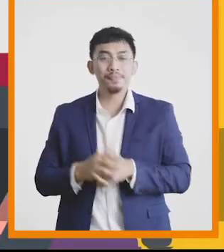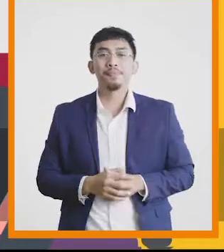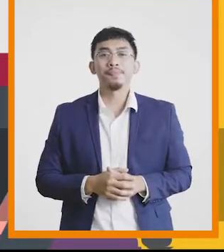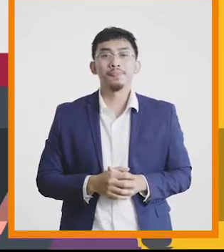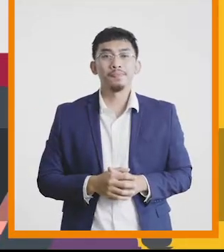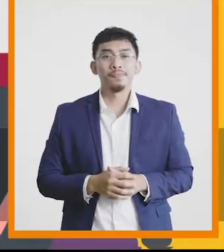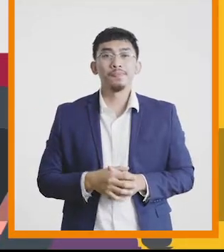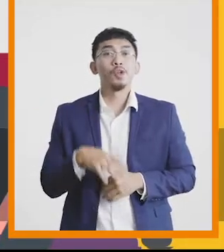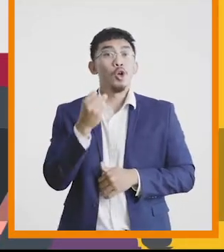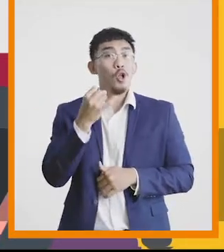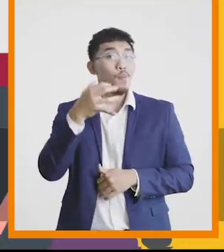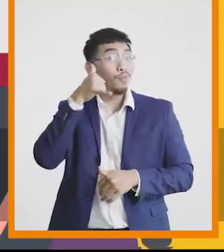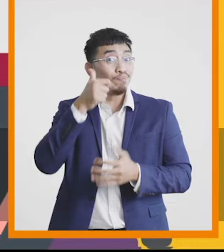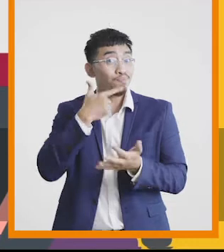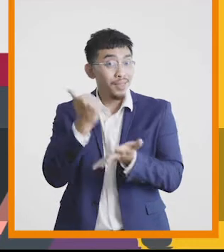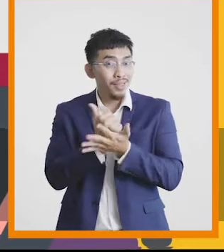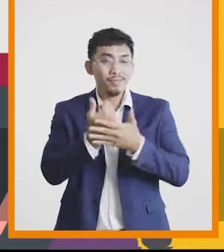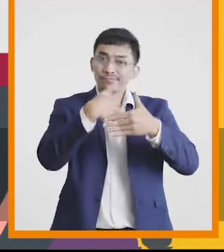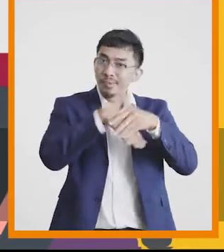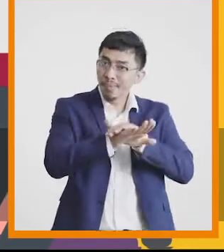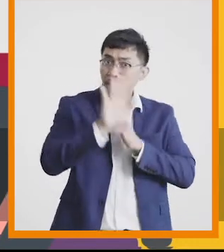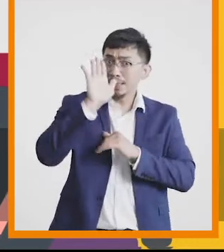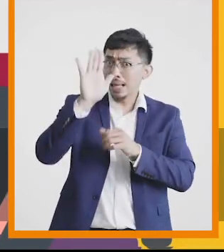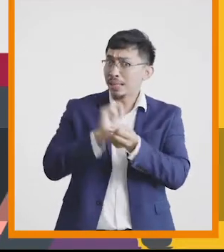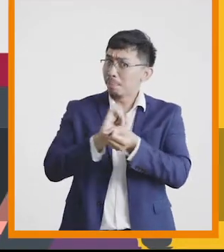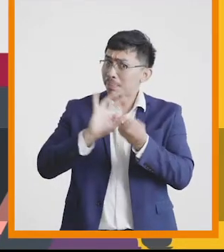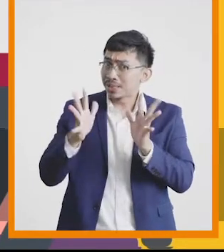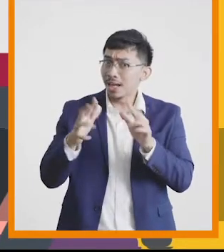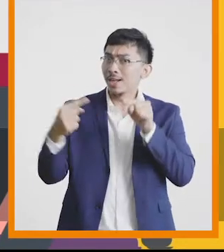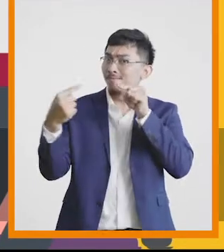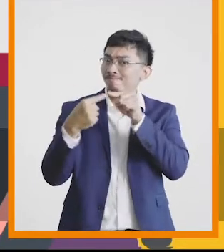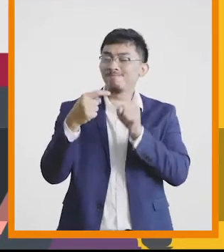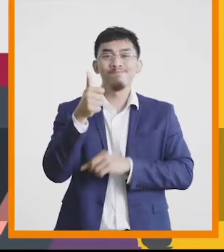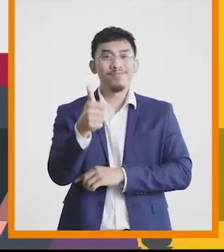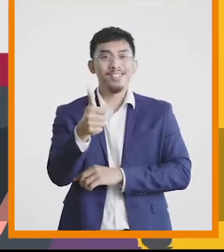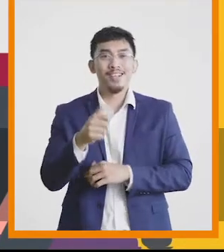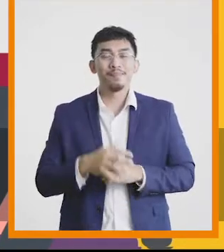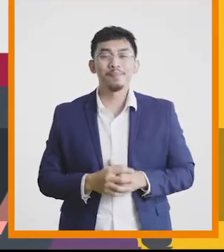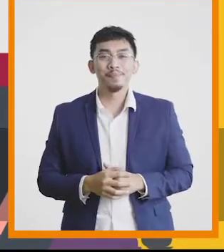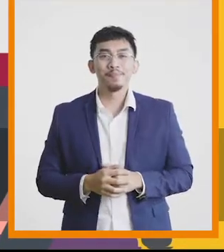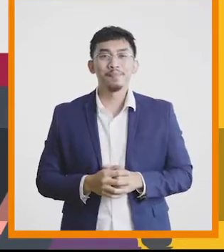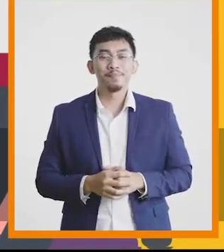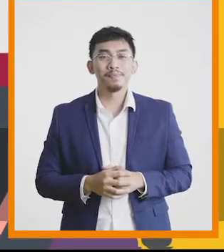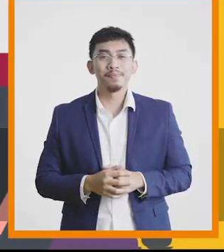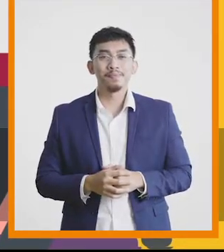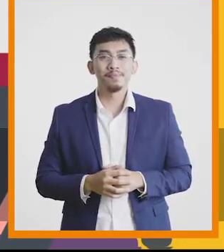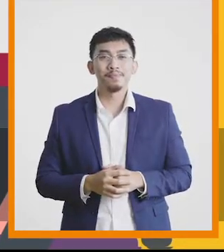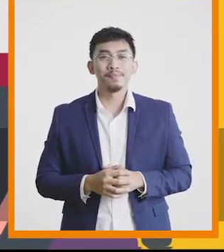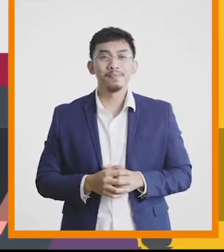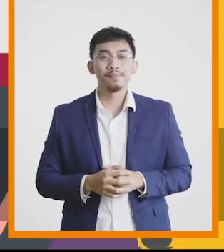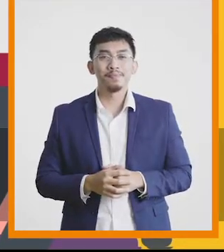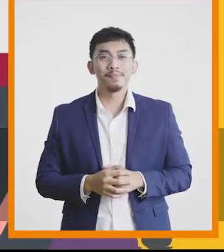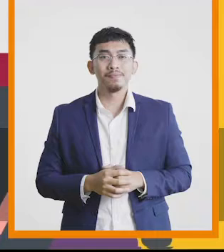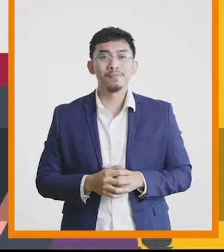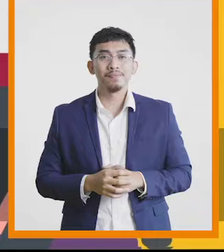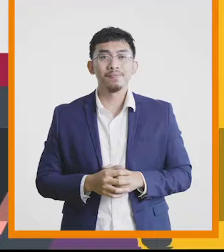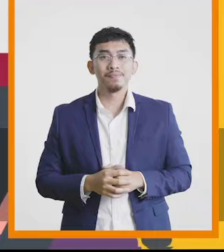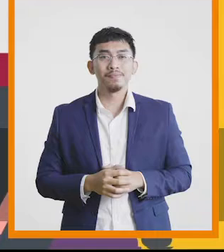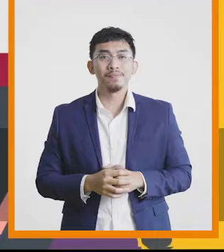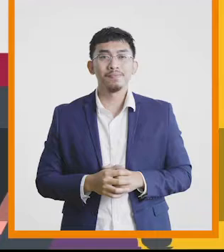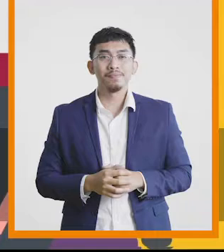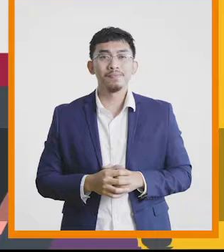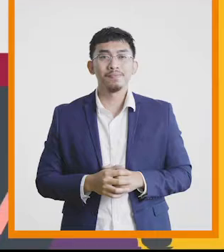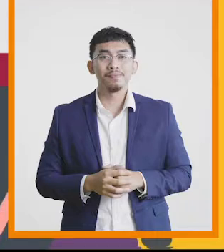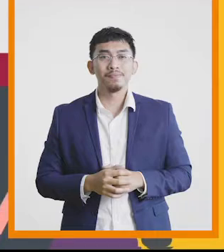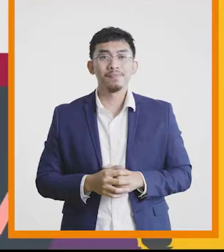Presiden ngererah pemargi taler jalaran sane becik, miwah elingang mangde nyimpen nomor telepon sane presiden mapi tulung rikala wenten